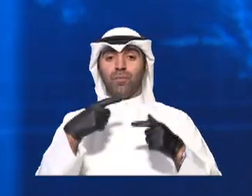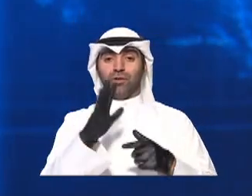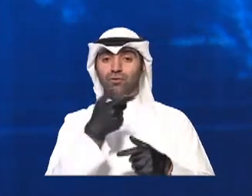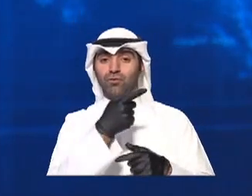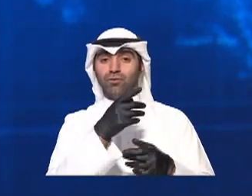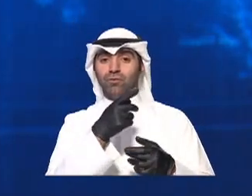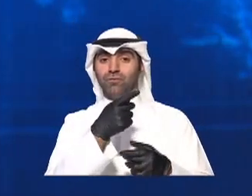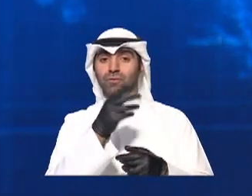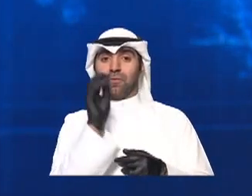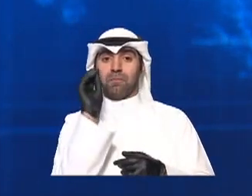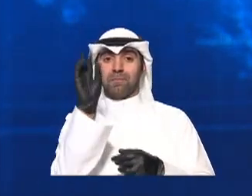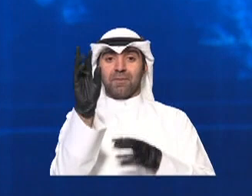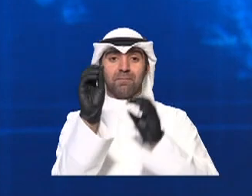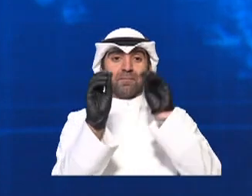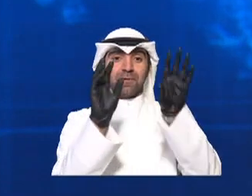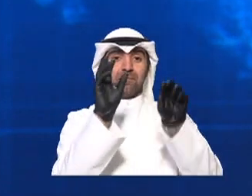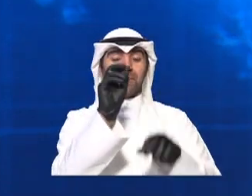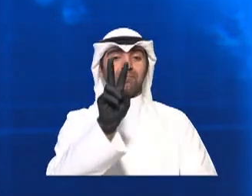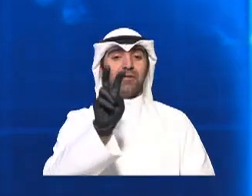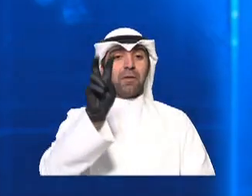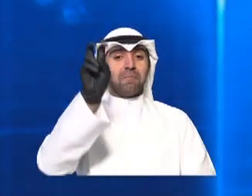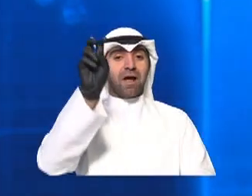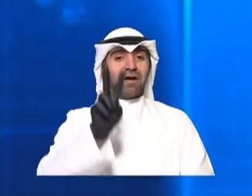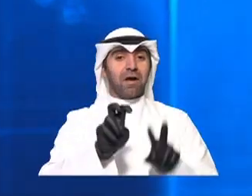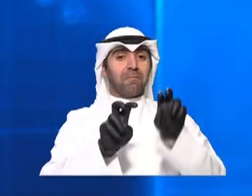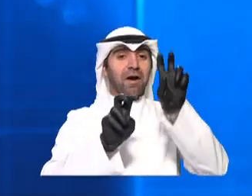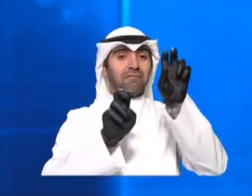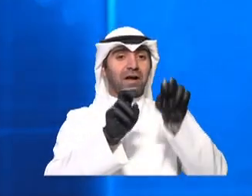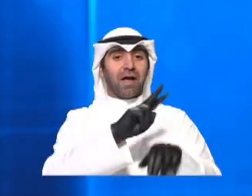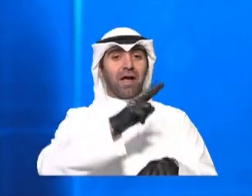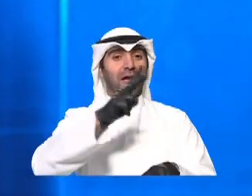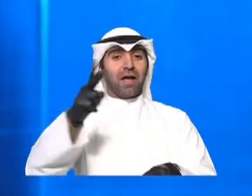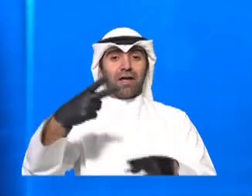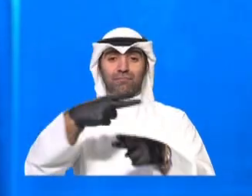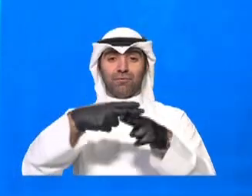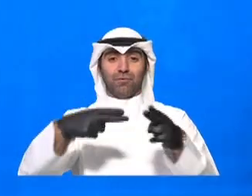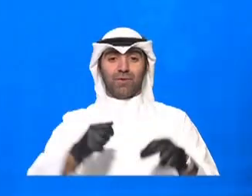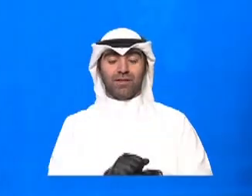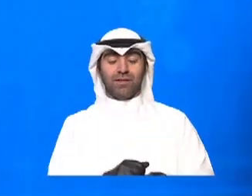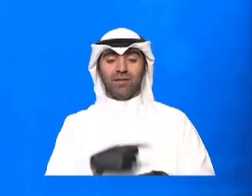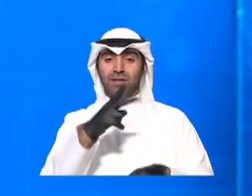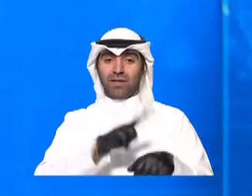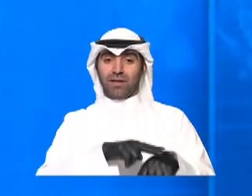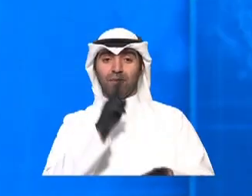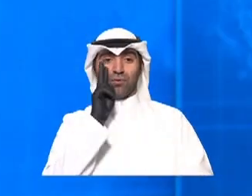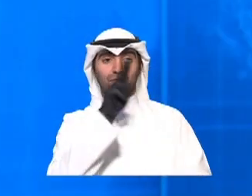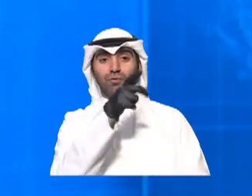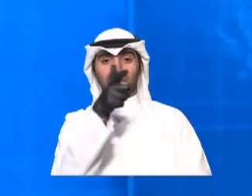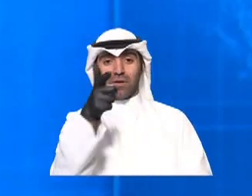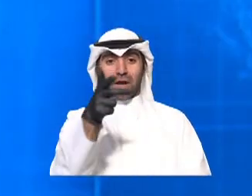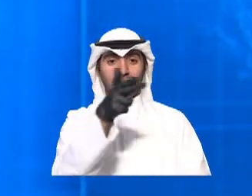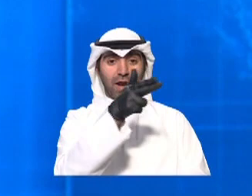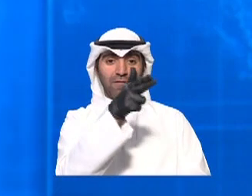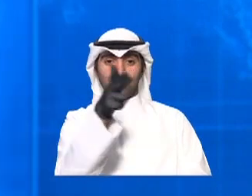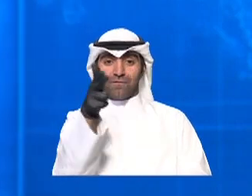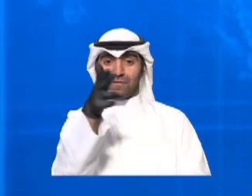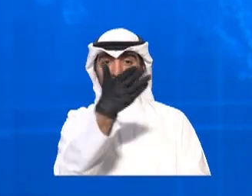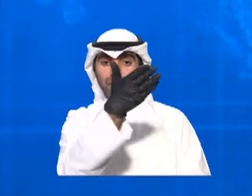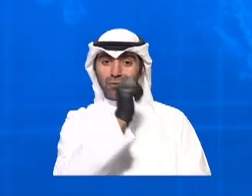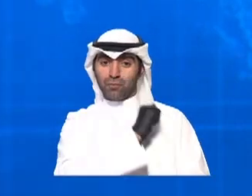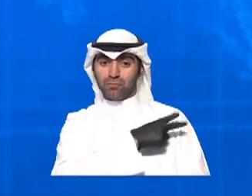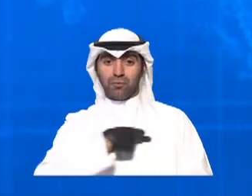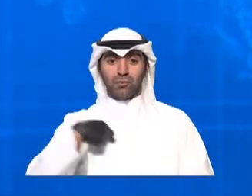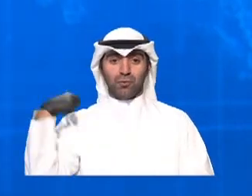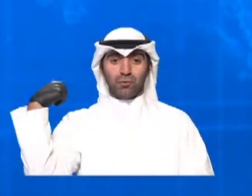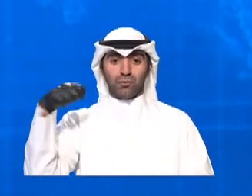الجمعيات التعاونية، كاميرا الأخبار رصدت عدداً من البقالات للتعرف على المزيد من التفاصيل والمعلومات